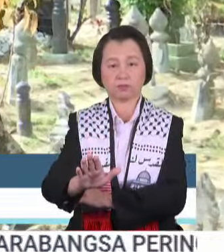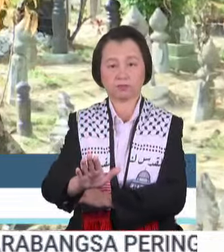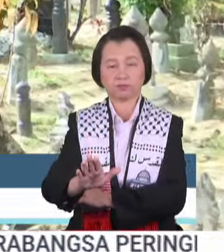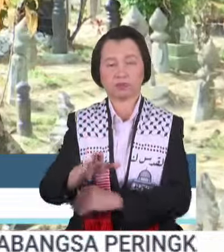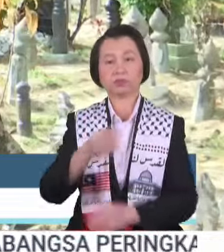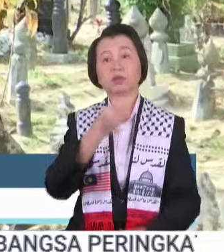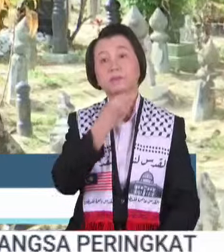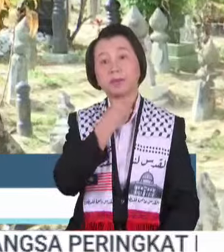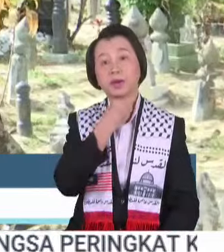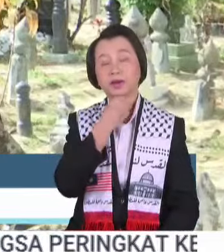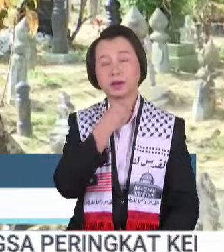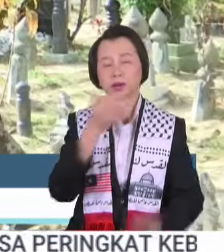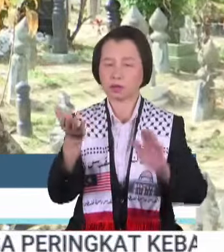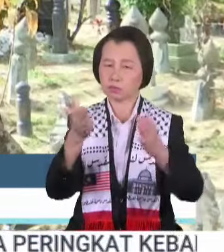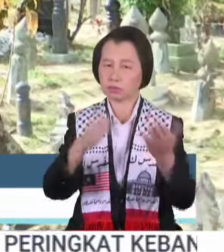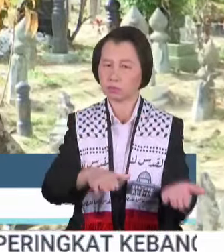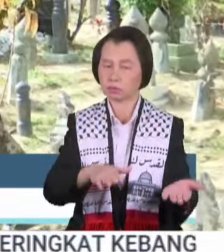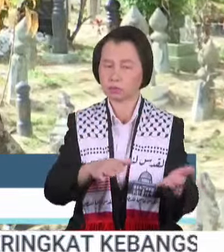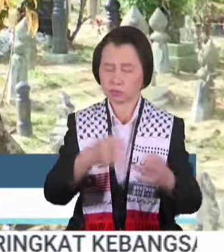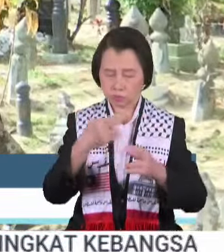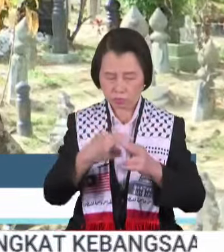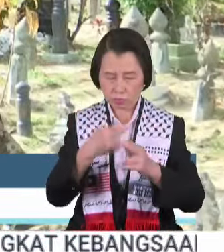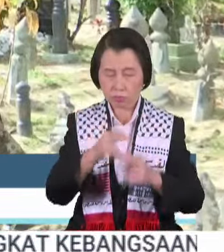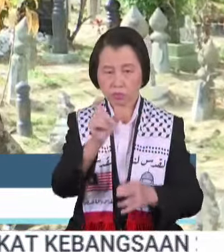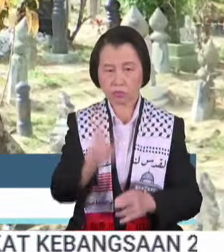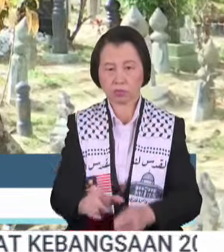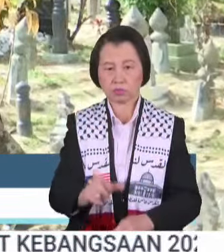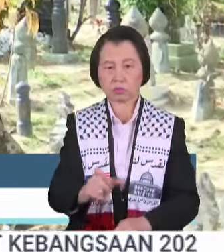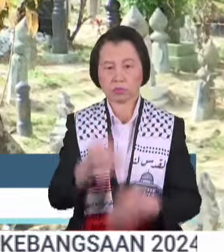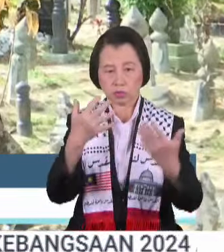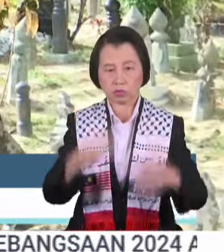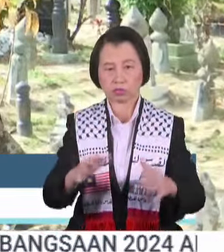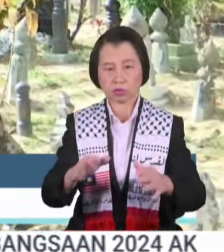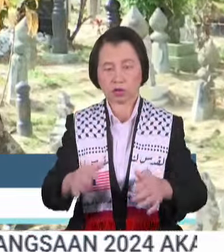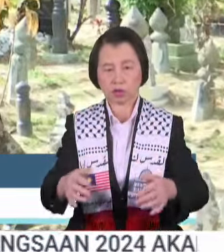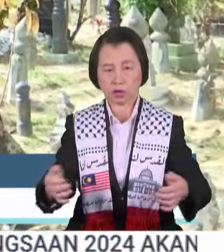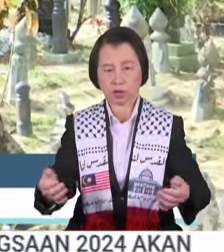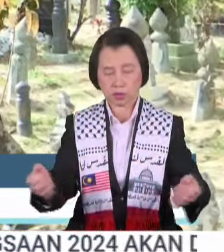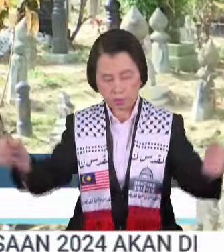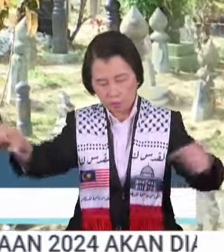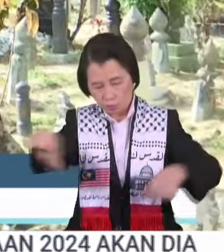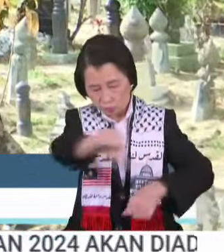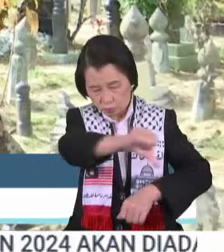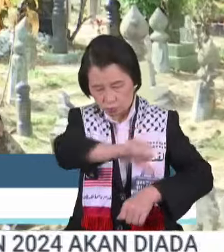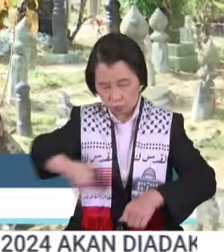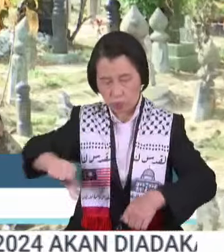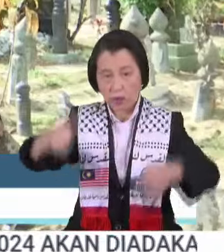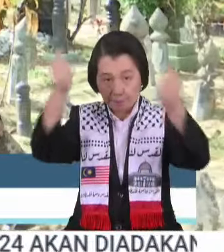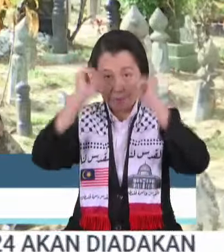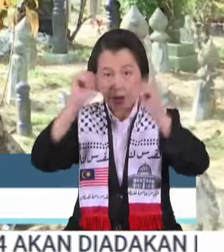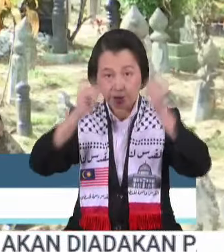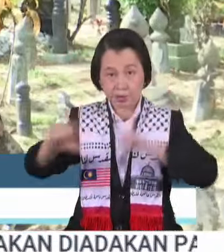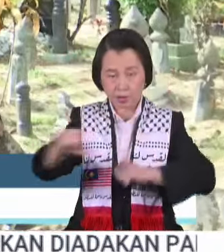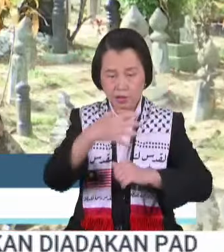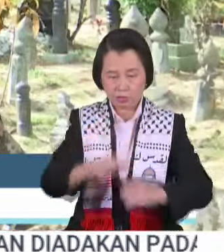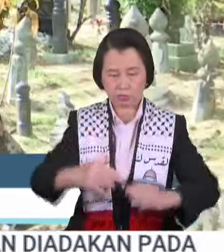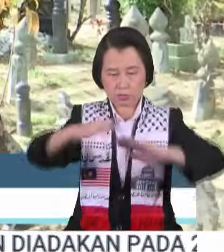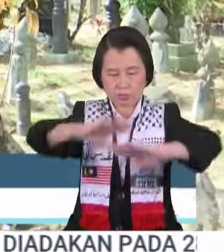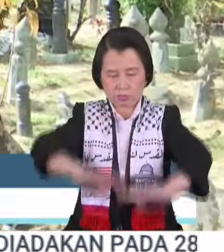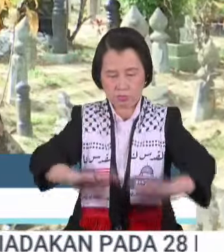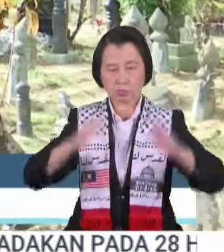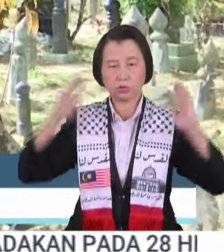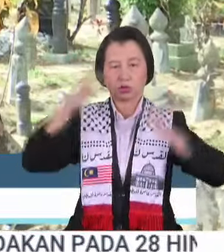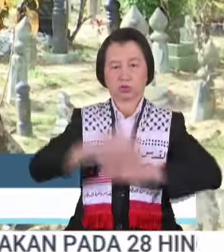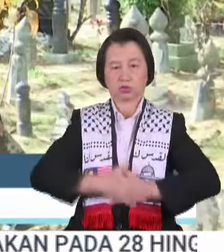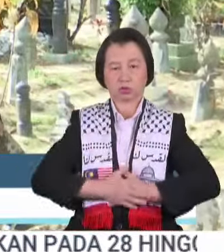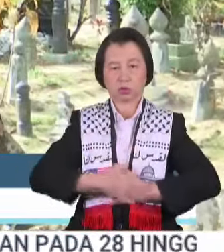di Perak, jenazah Allahyarham sudah pun dimandikan dan juga disolatkan di sana.